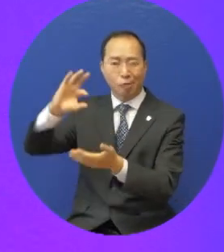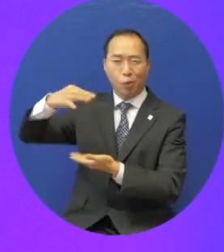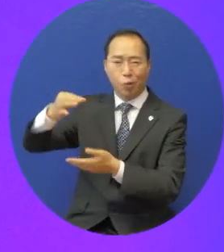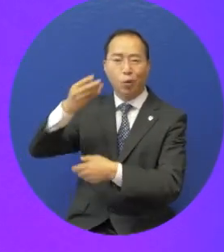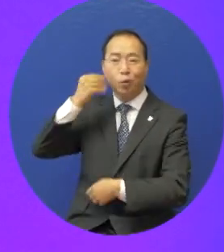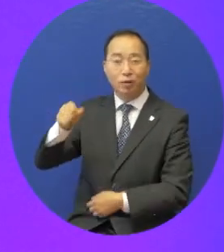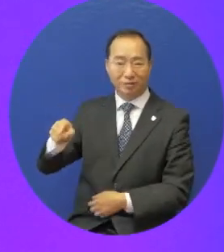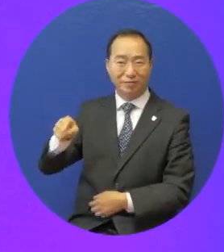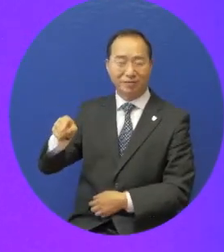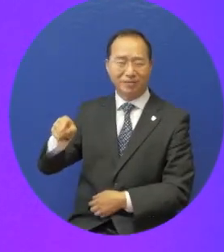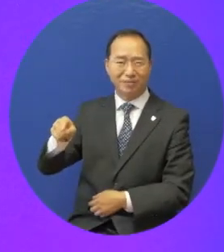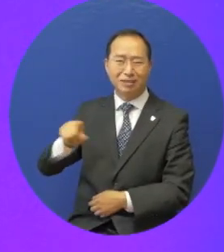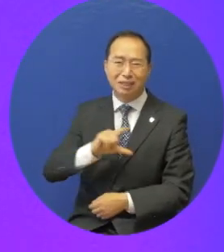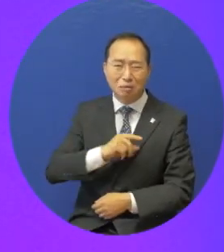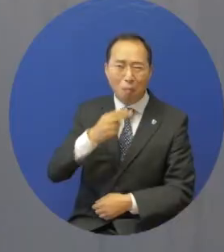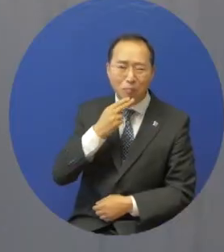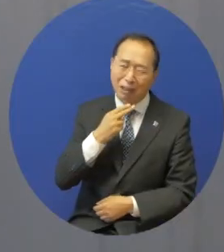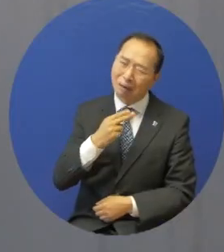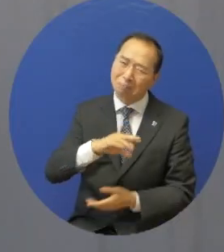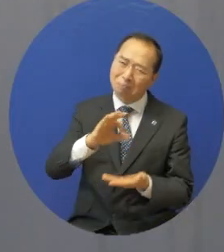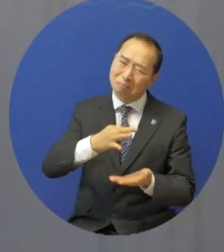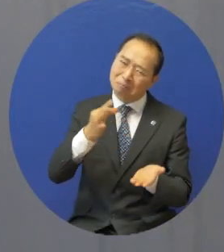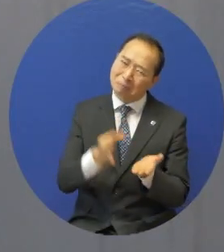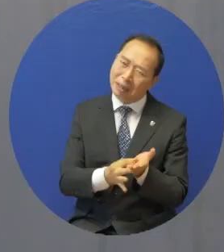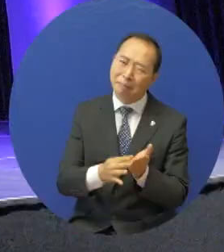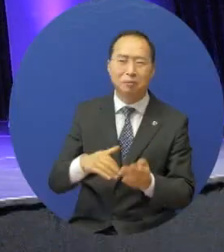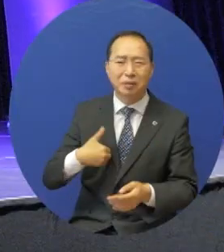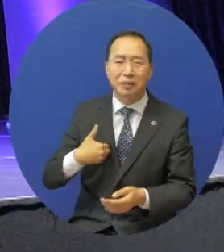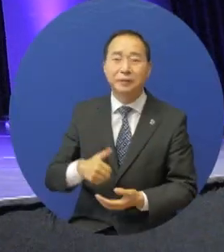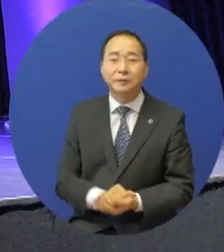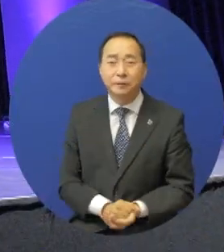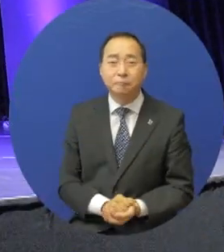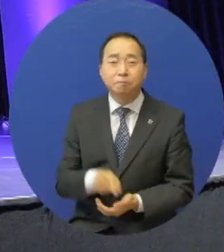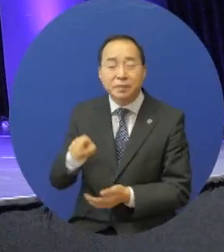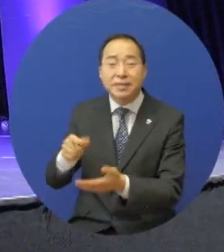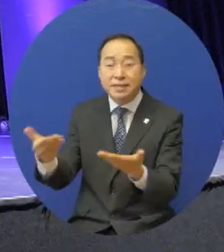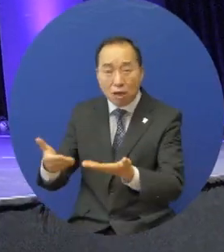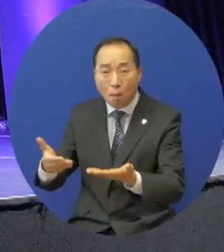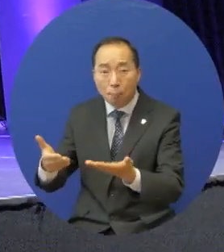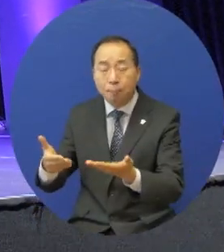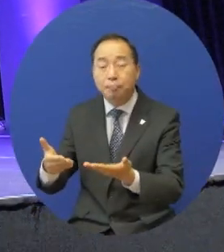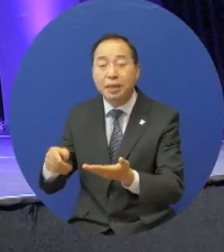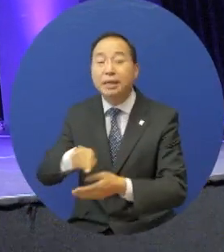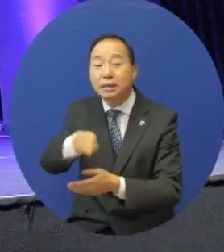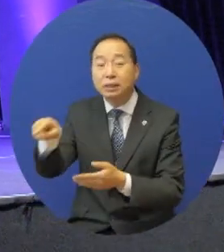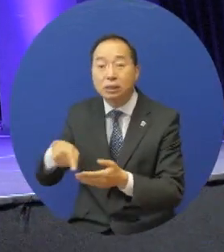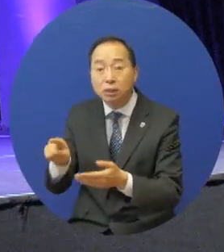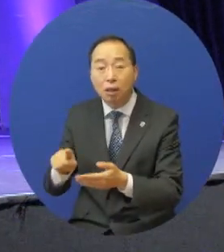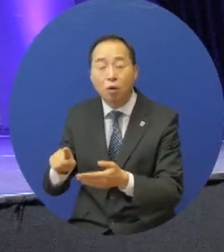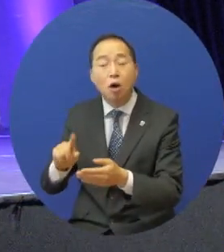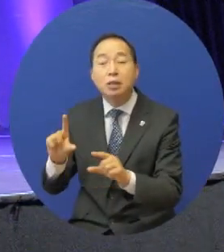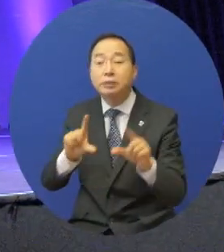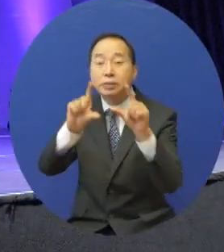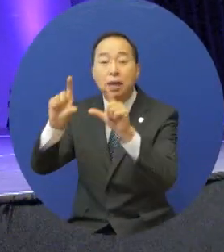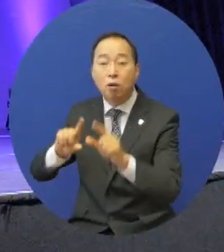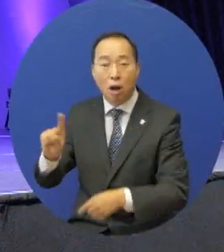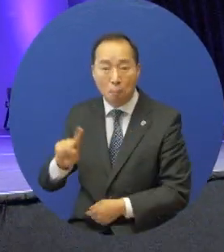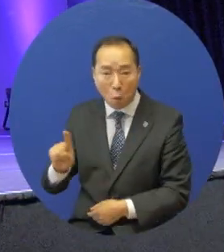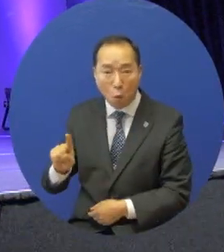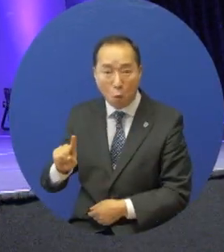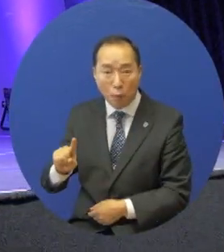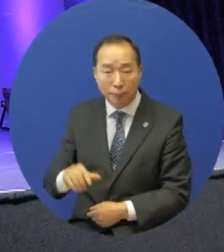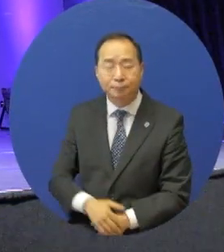받았던 사람들에 한해서 고수득이었던 것 같아요. 네네. 그러면 그런 직업을 매 종사하는 분들은 어떤 생활을